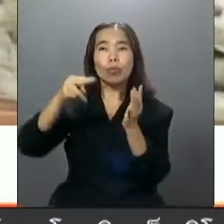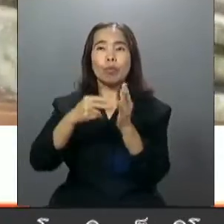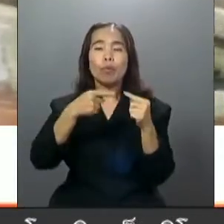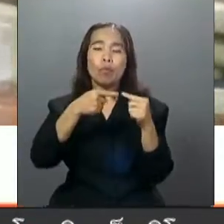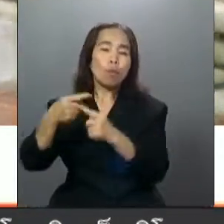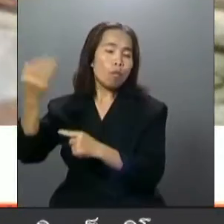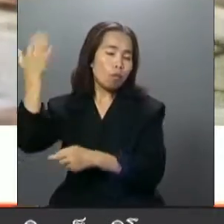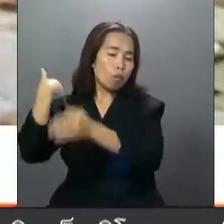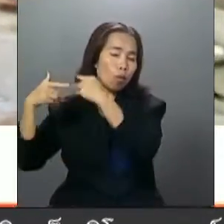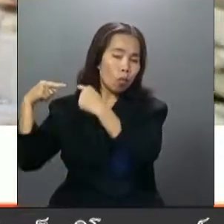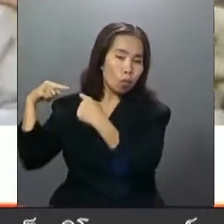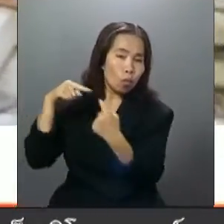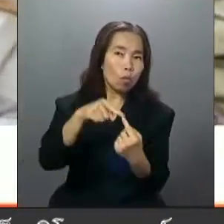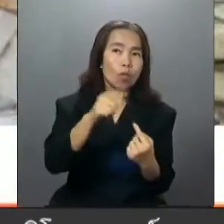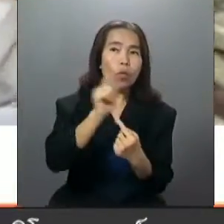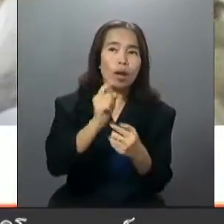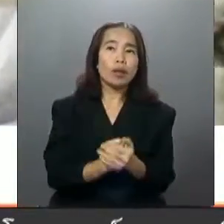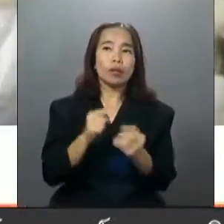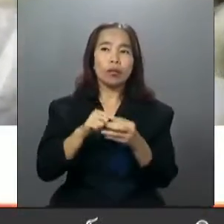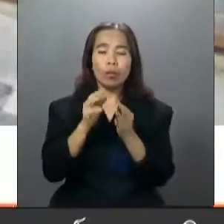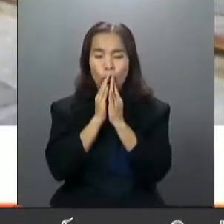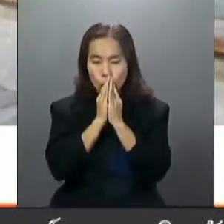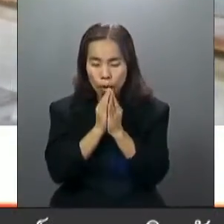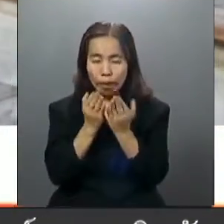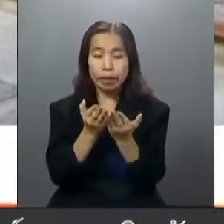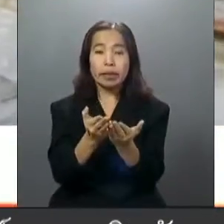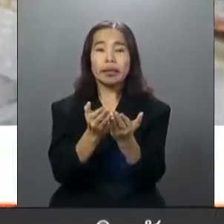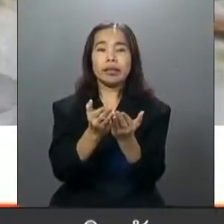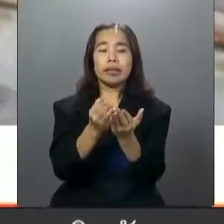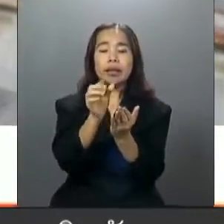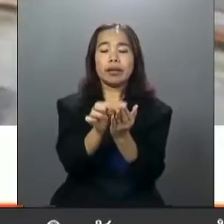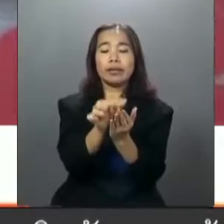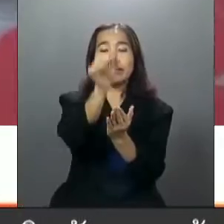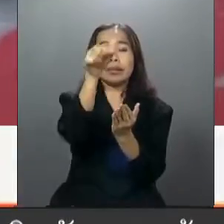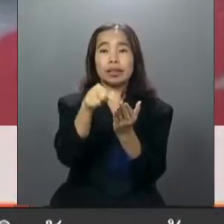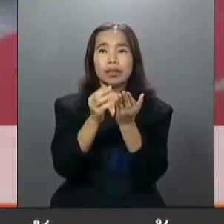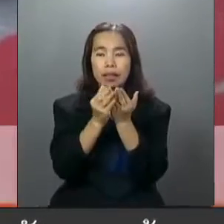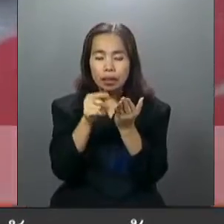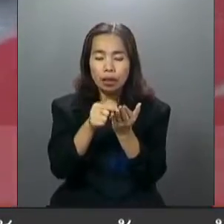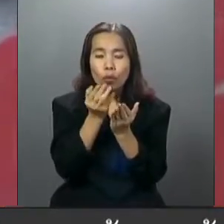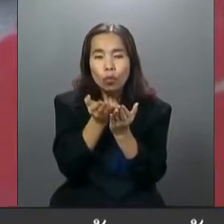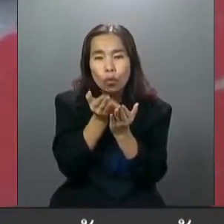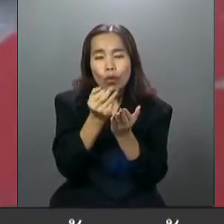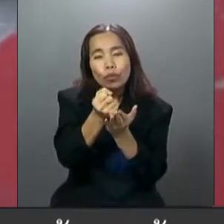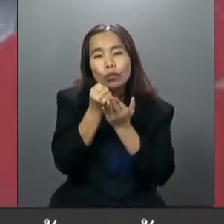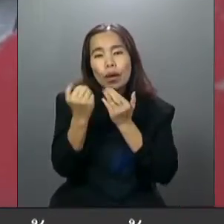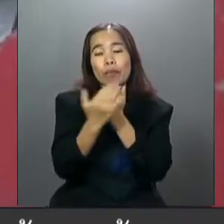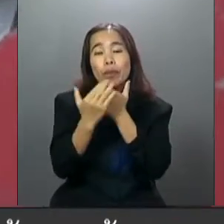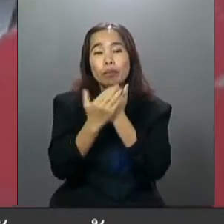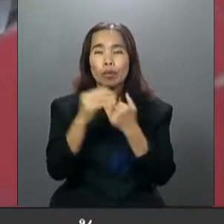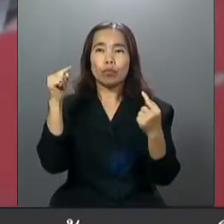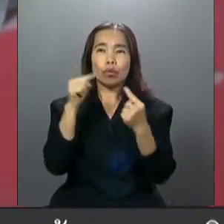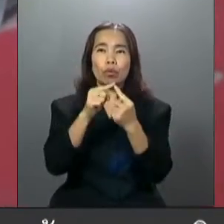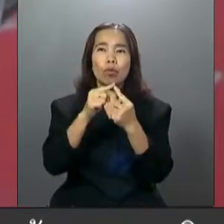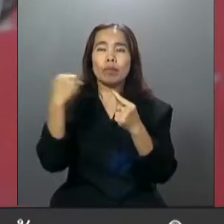สู่รุ่นนั่นก็คือการไหว้ตอบแทนและขอพรจากสิ่งศักดิ์สิทธิ์แห่งท้องทะเลโดยจะตรงกับวันตรุษจีนของชาวไท